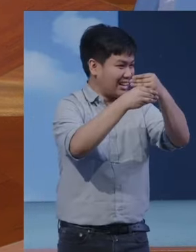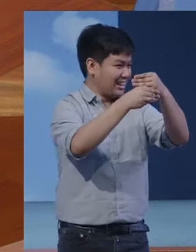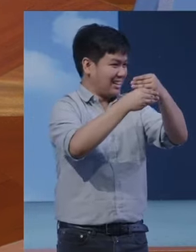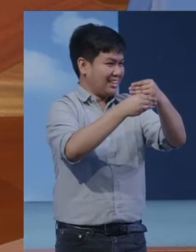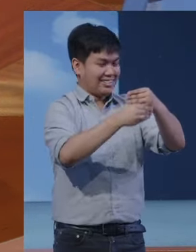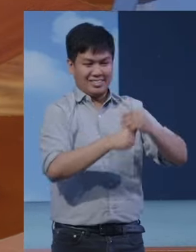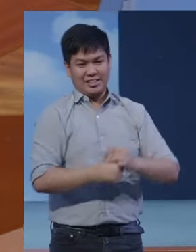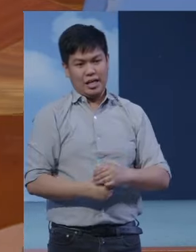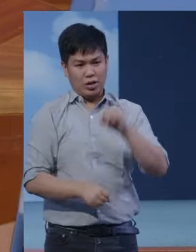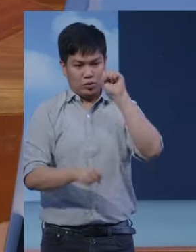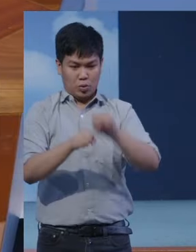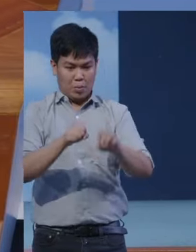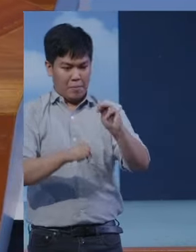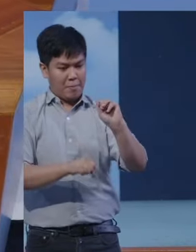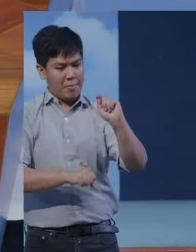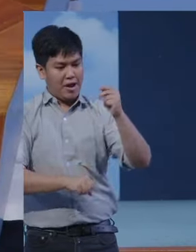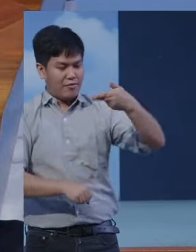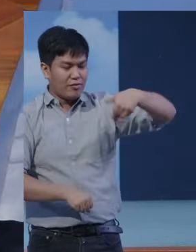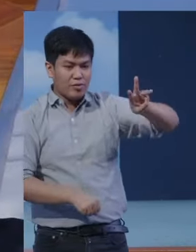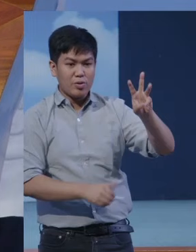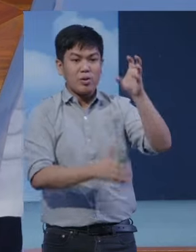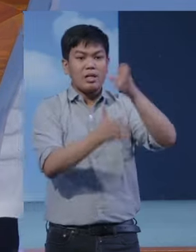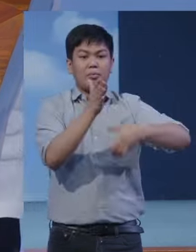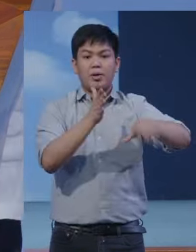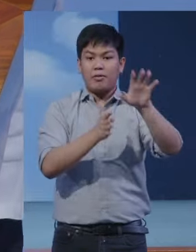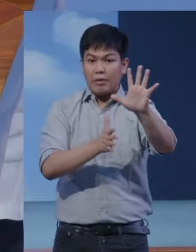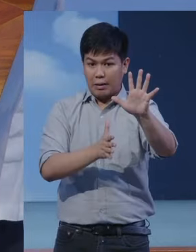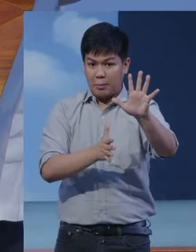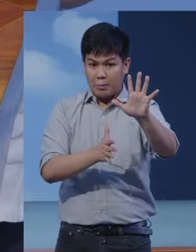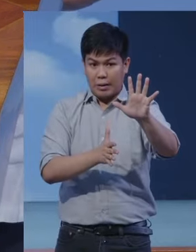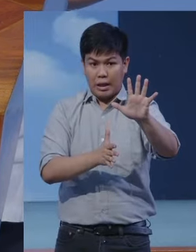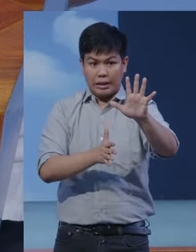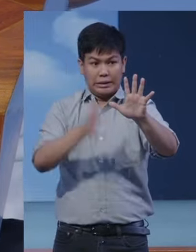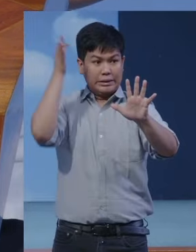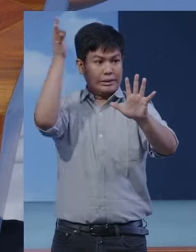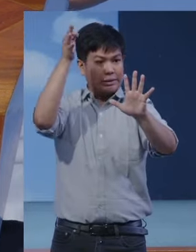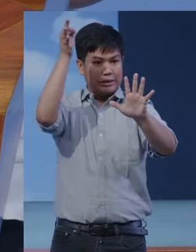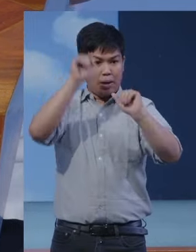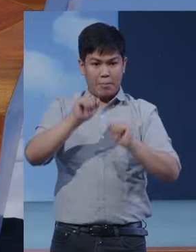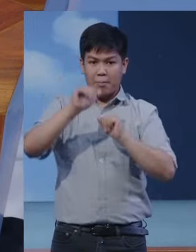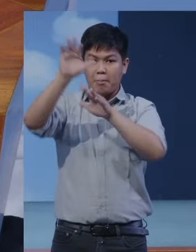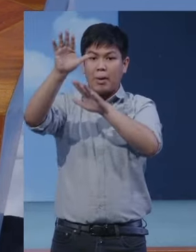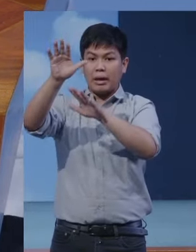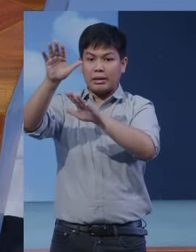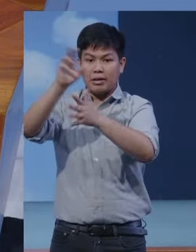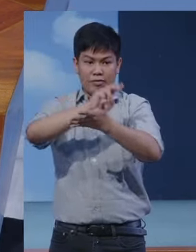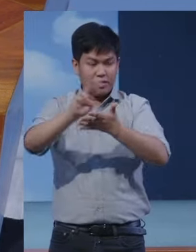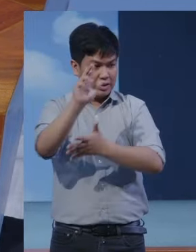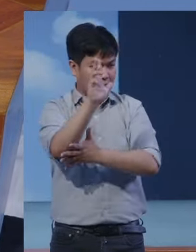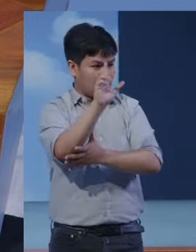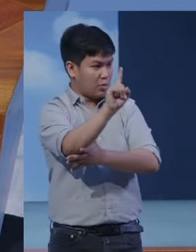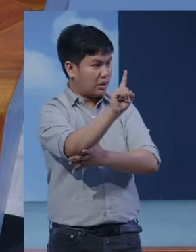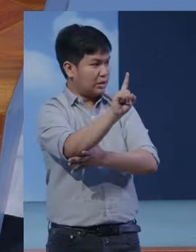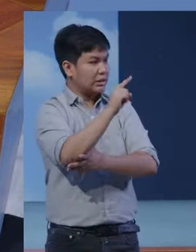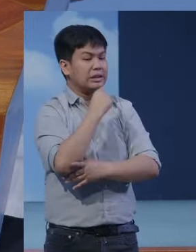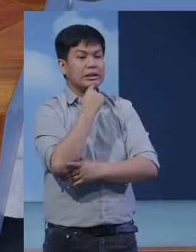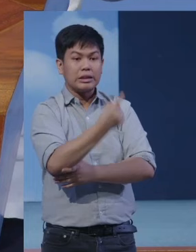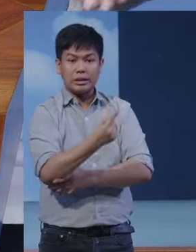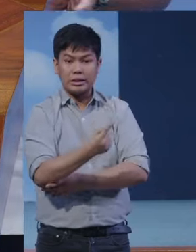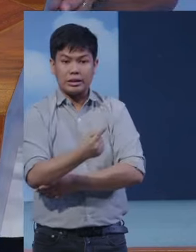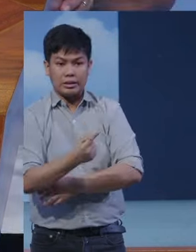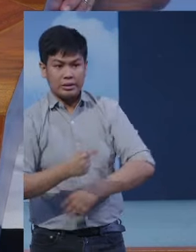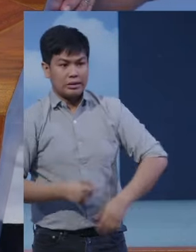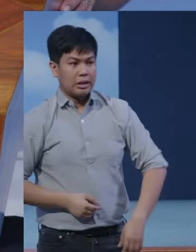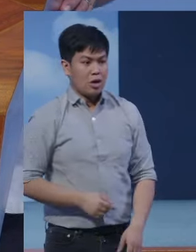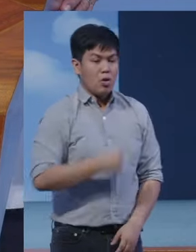sa Matthew 5 nung kanyang binibigay yung sermon on the Mount sa verse 31 sabi niya it was